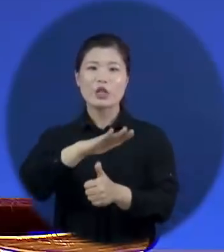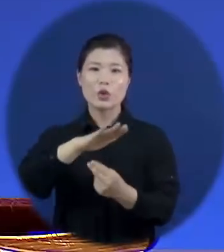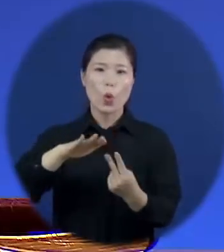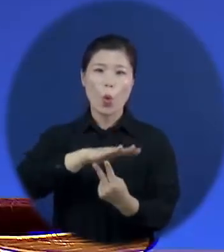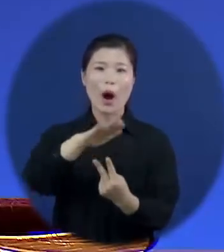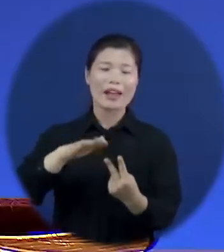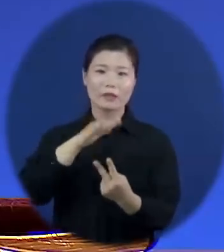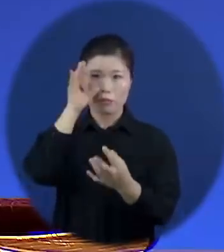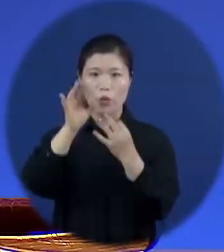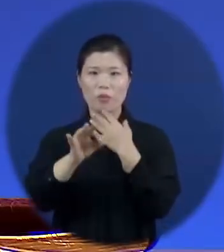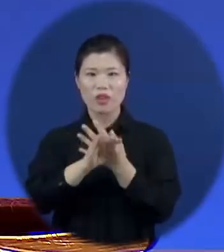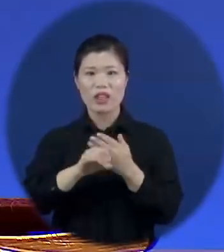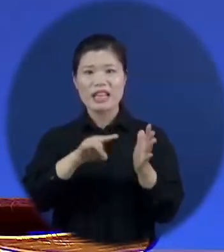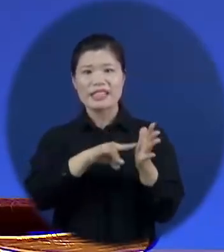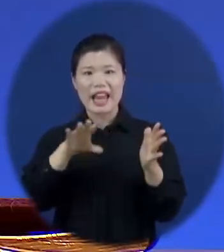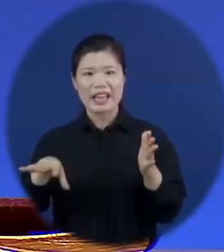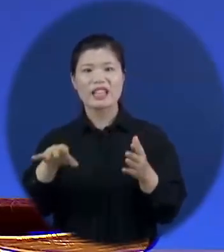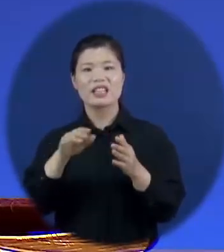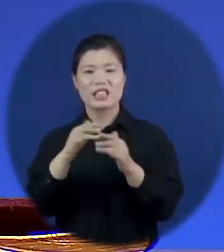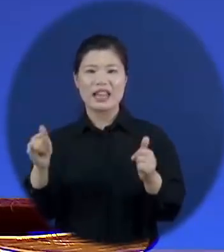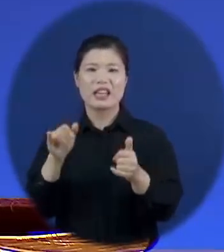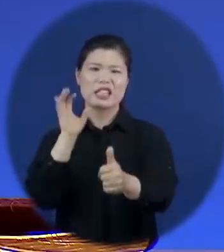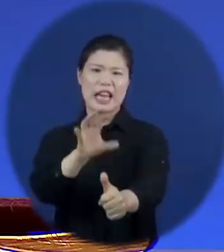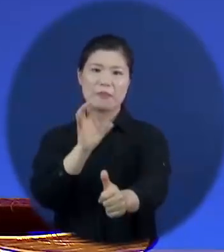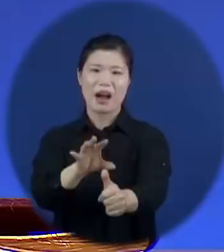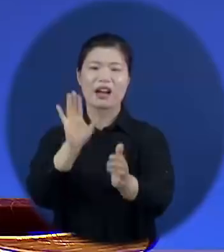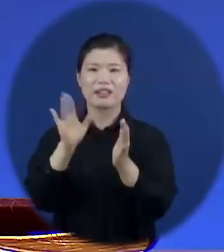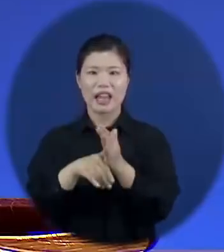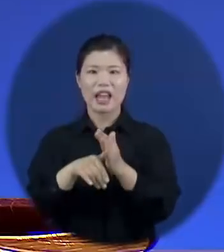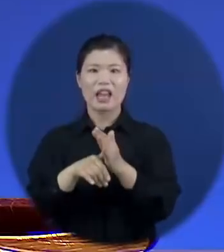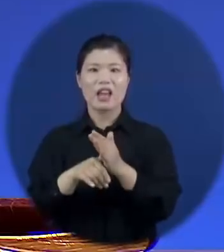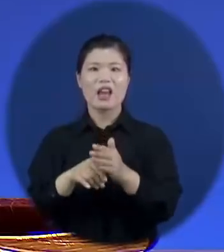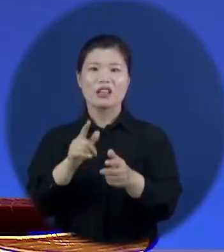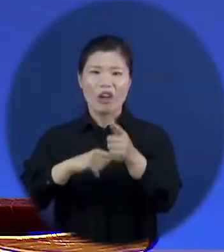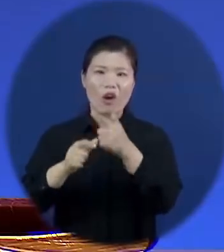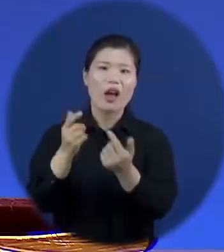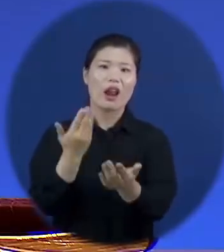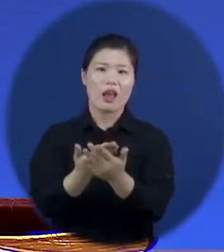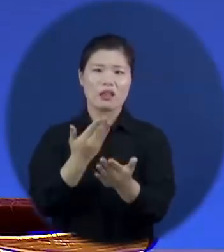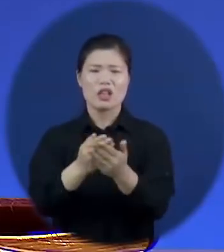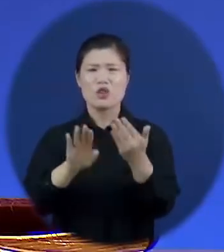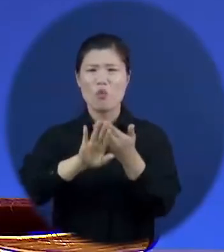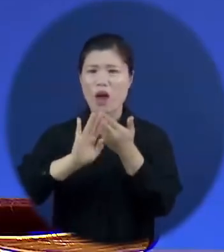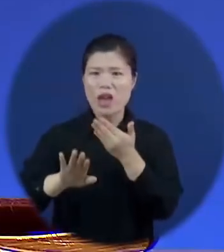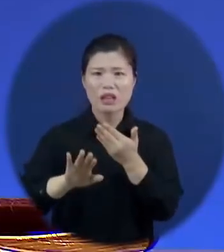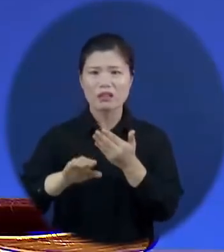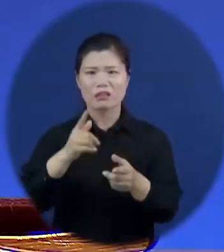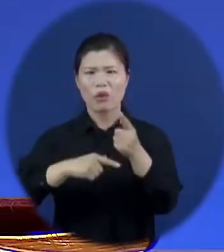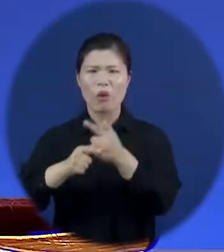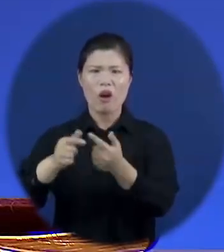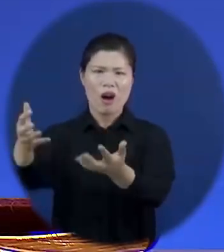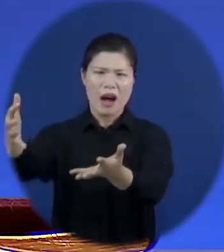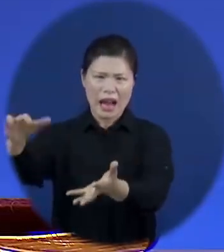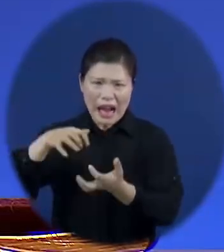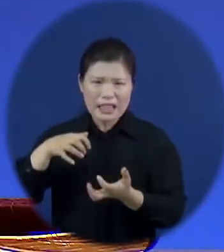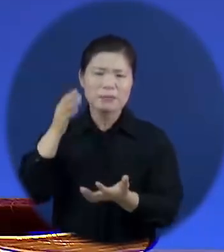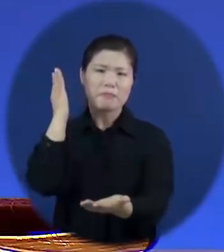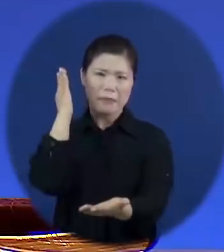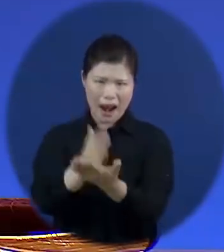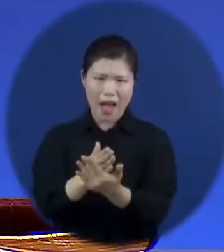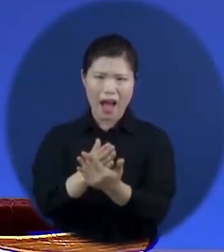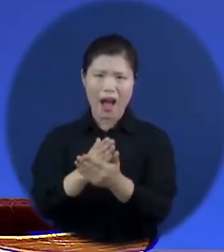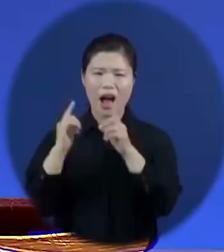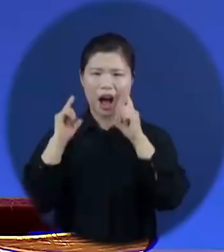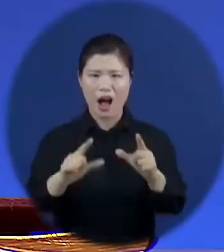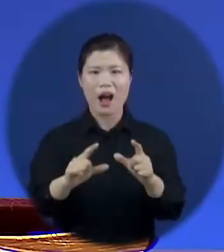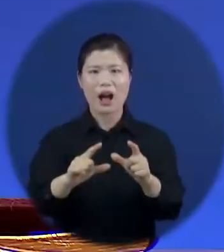3장 13절에서 세리들을 책망하기를 부과한 것 외에는 거두지 말라라고 세리들을 책망하고